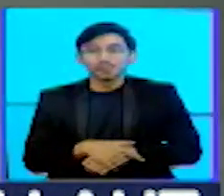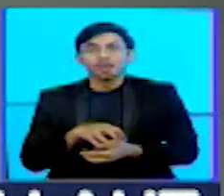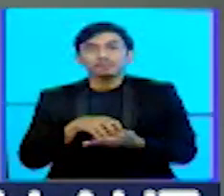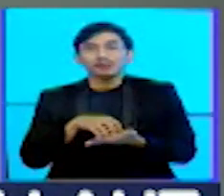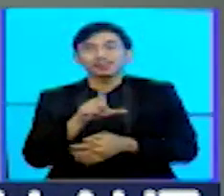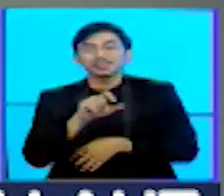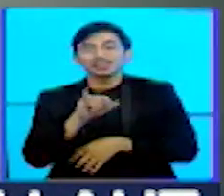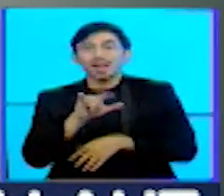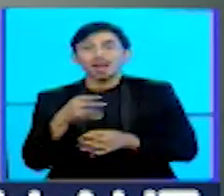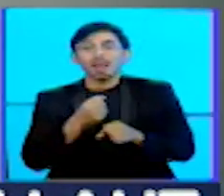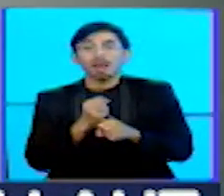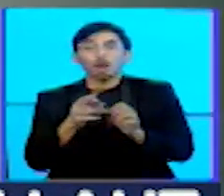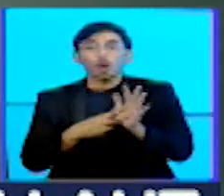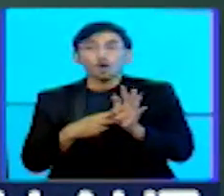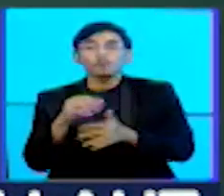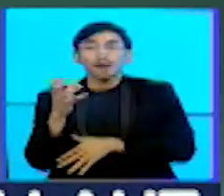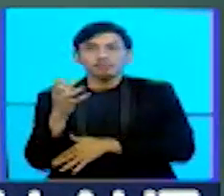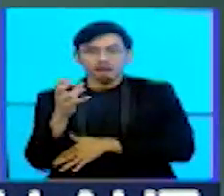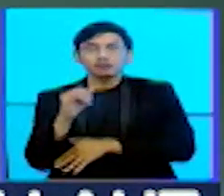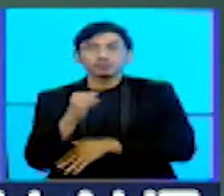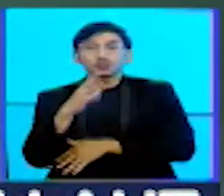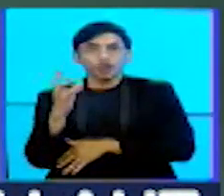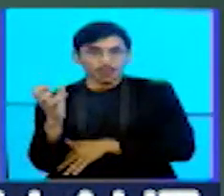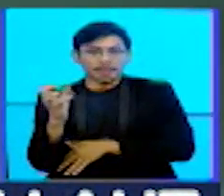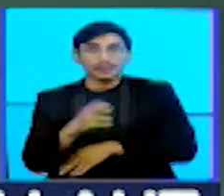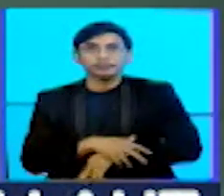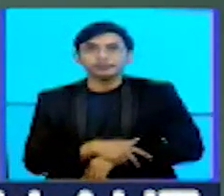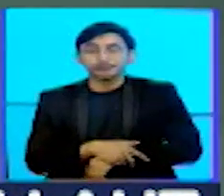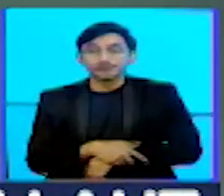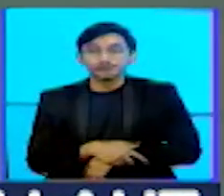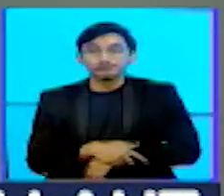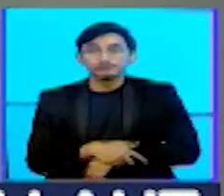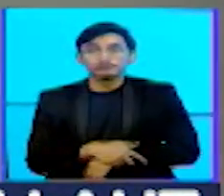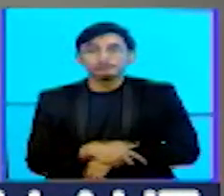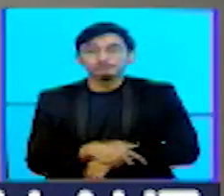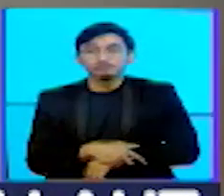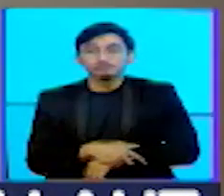sore. Ratusan karung pakan ternak muatan truk yang tenggelam mengapung di dermaga.